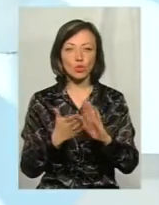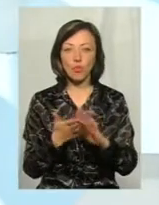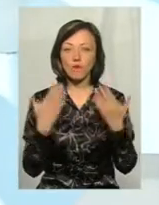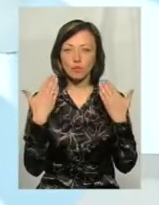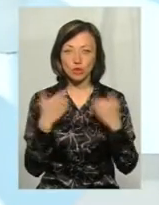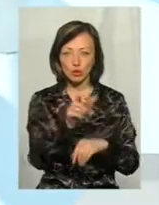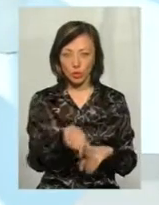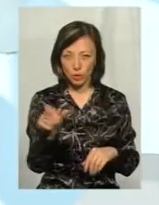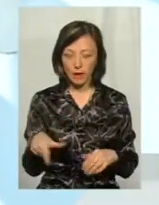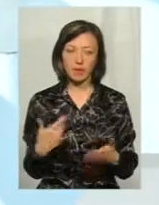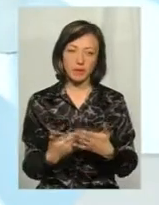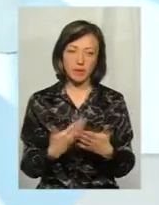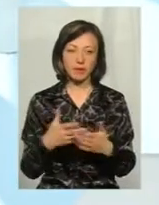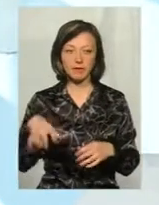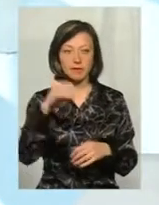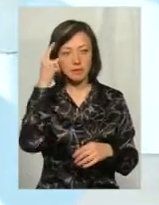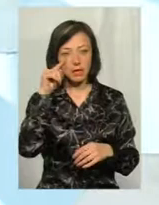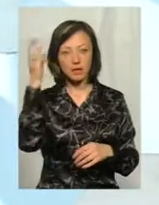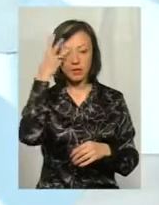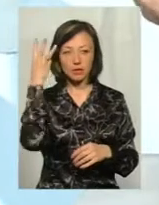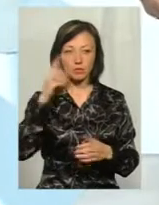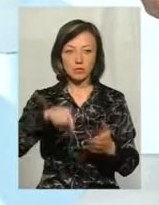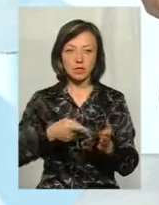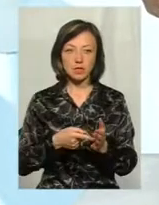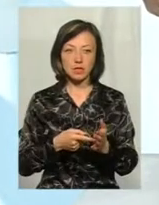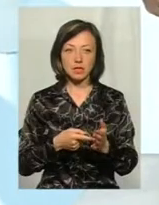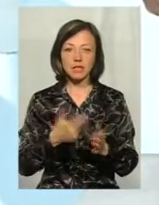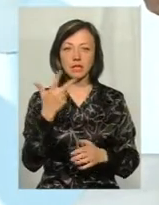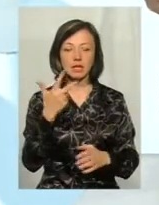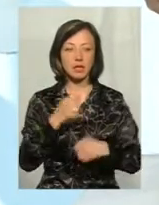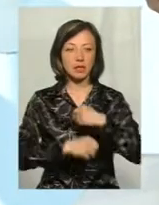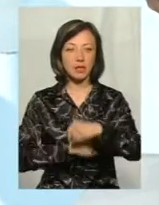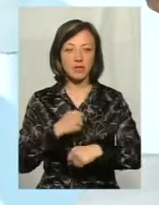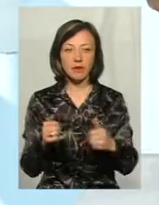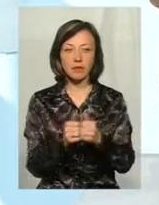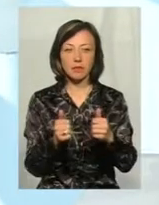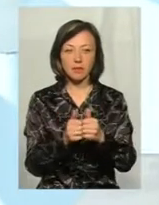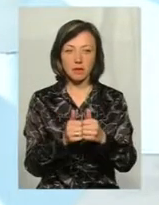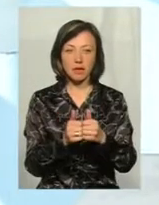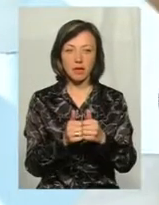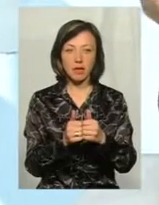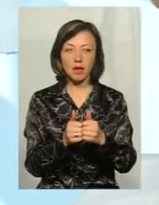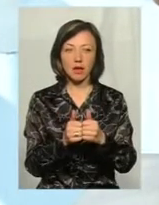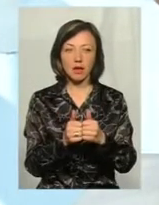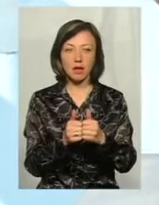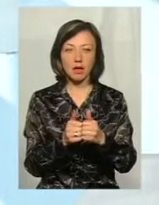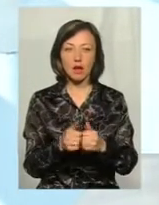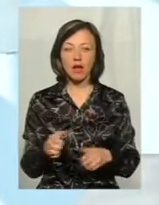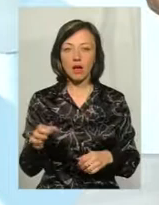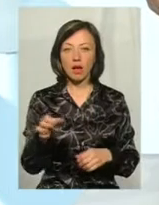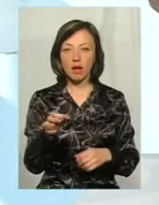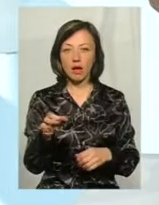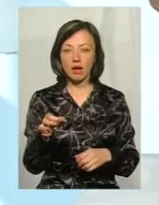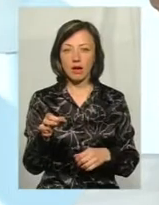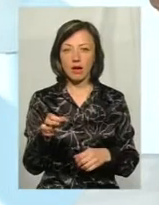відпочинку людей. От скажімо, ну, всі ми знаємо тут в Хмельницькому, значить, три медведі, значить, біля, значить, урочища Гринівецька дача,